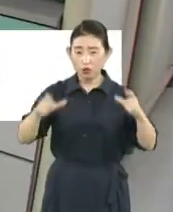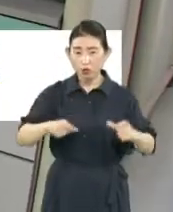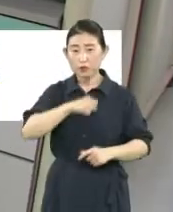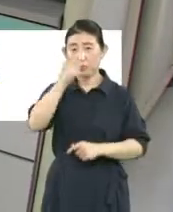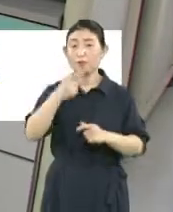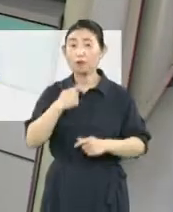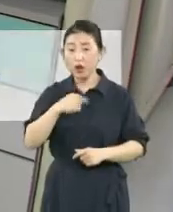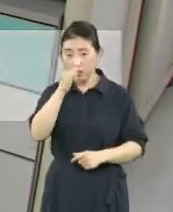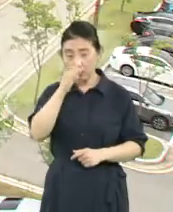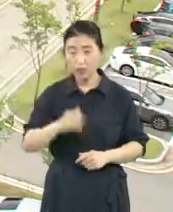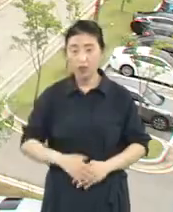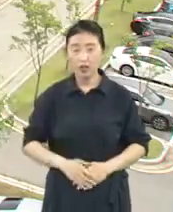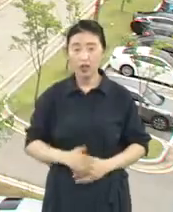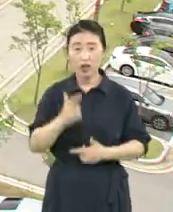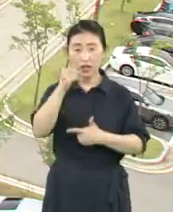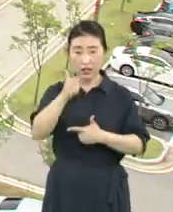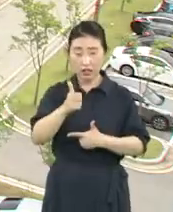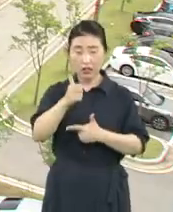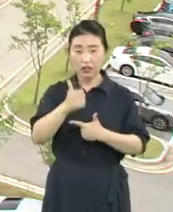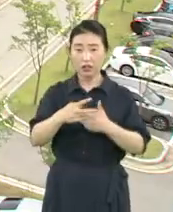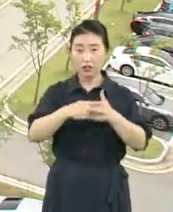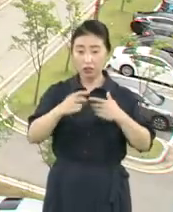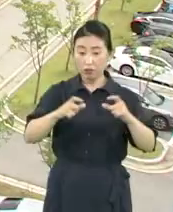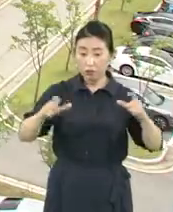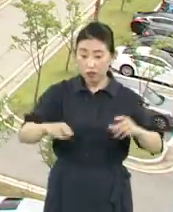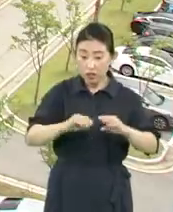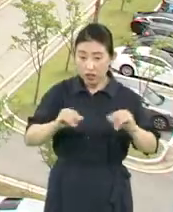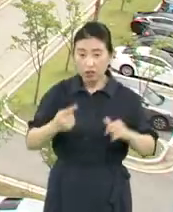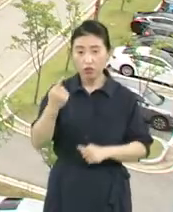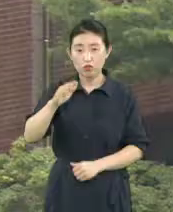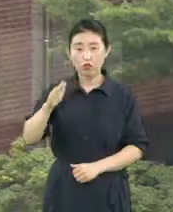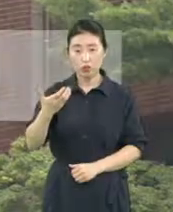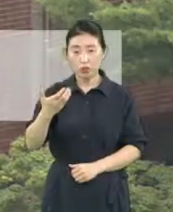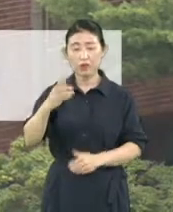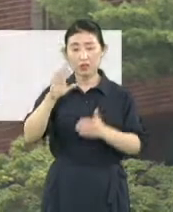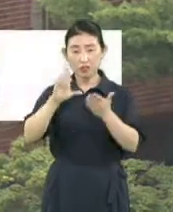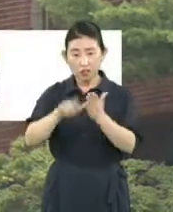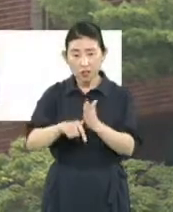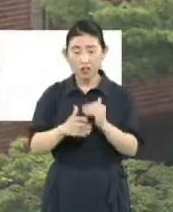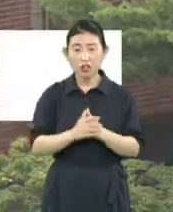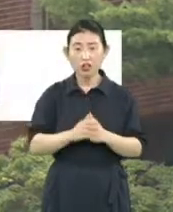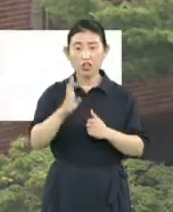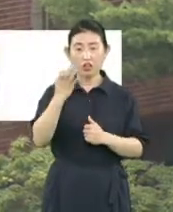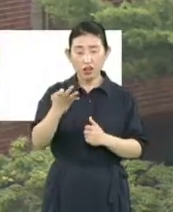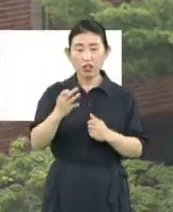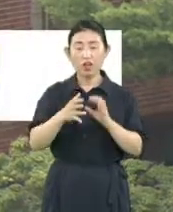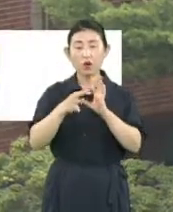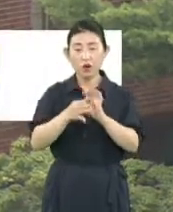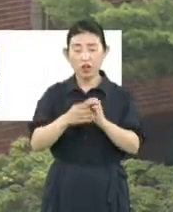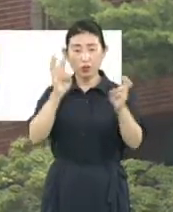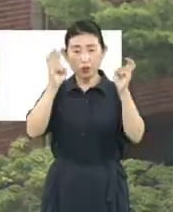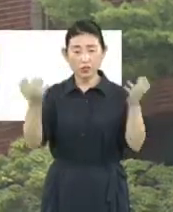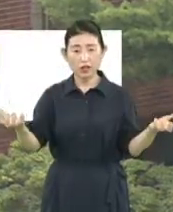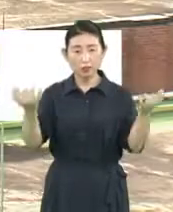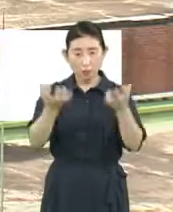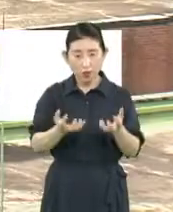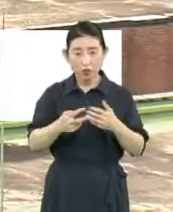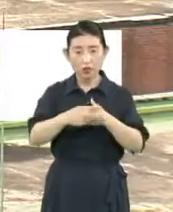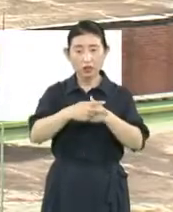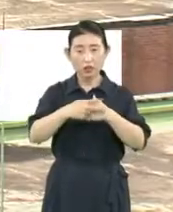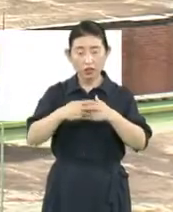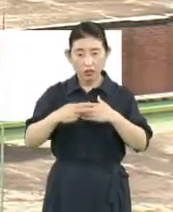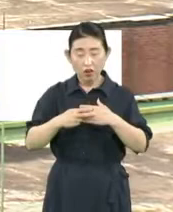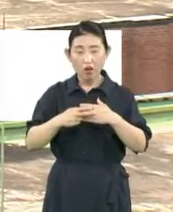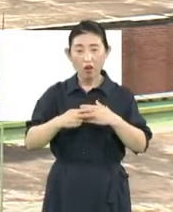선정됐습니다. 또 한남대 대덕캠퍼스 부지 또한 1990년대 말 14개 바이오 기업이 모여 만든 대덕